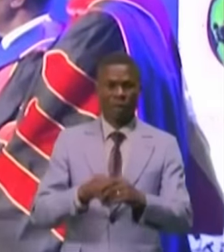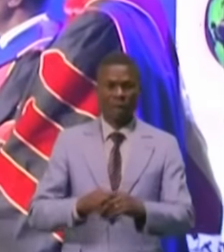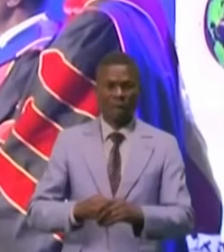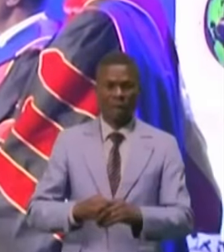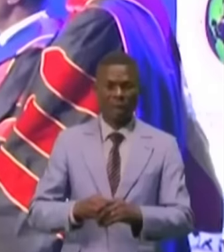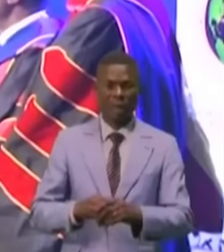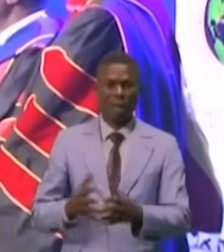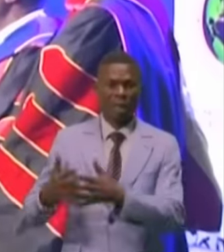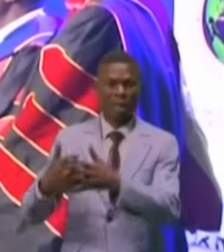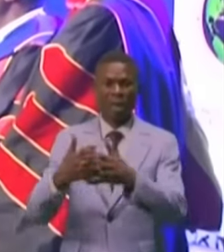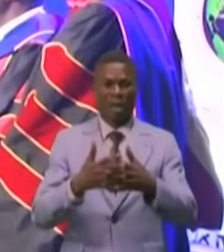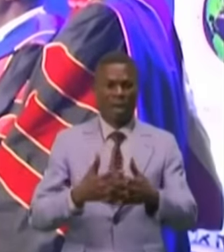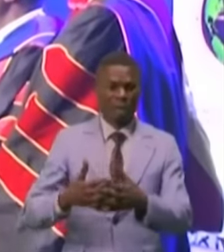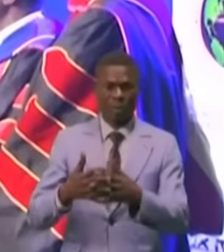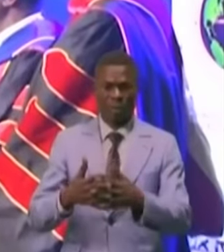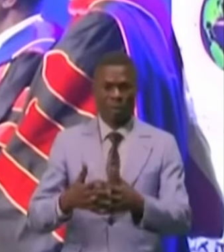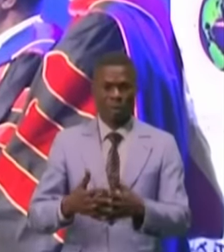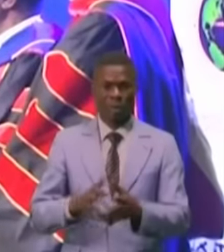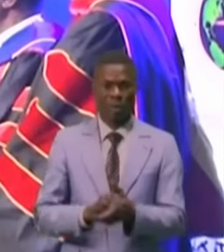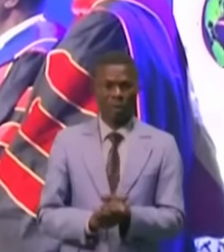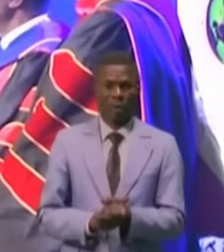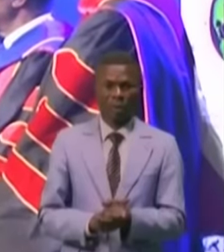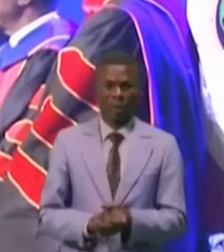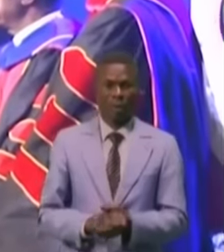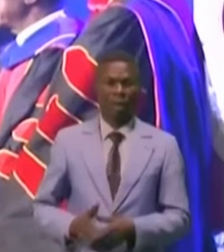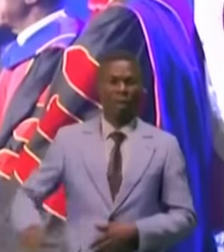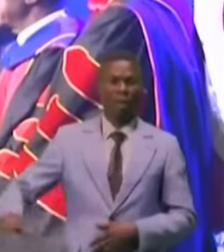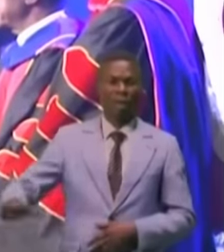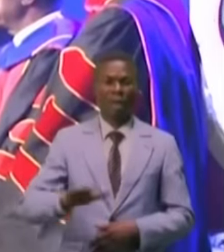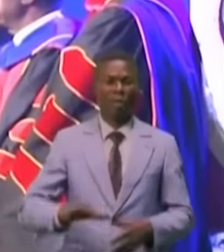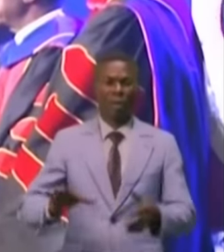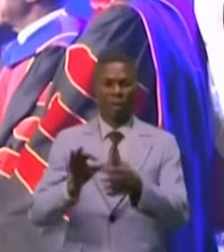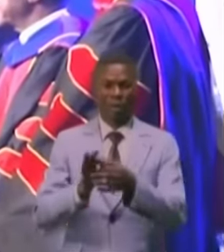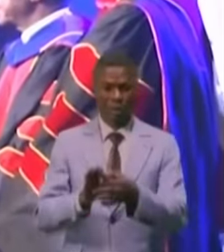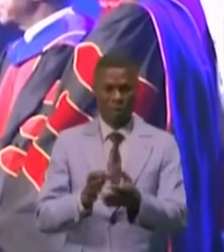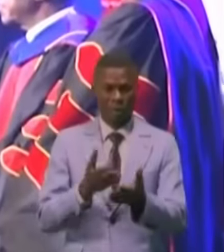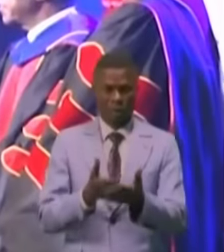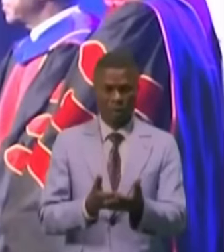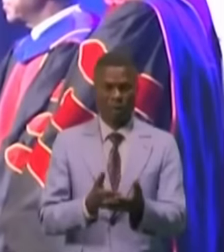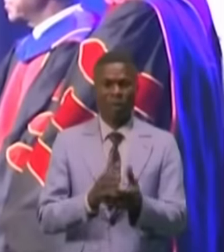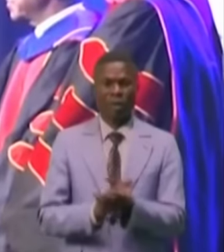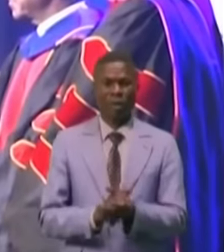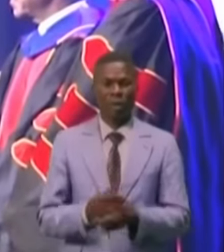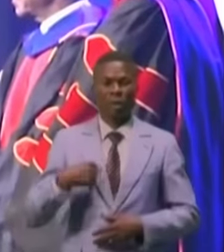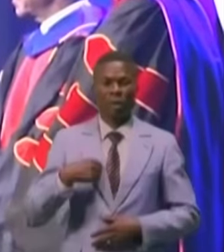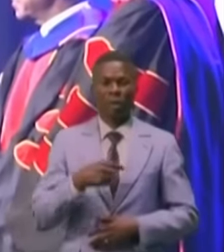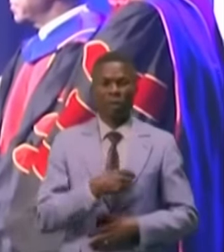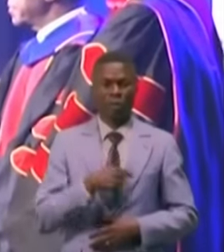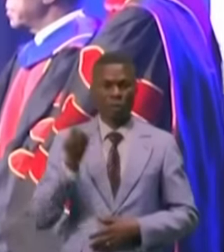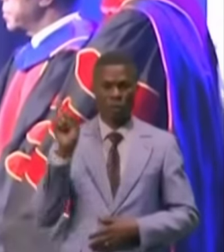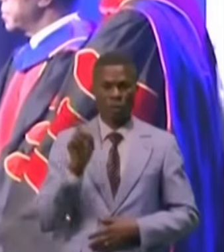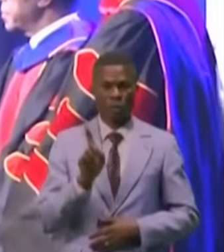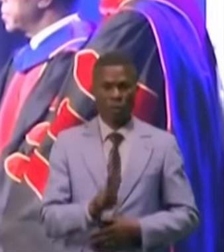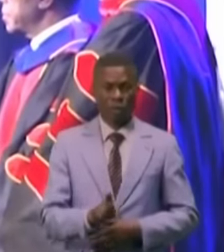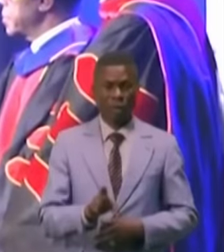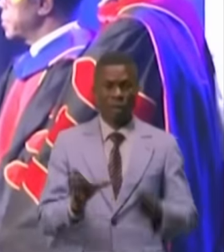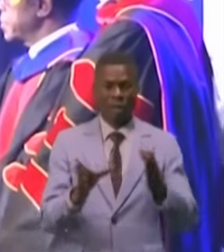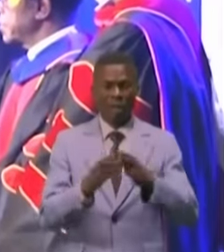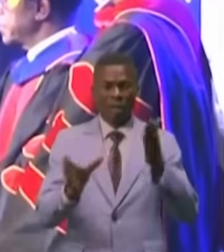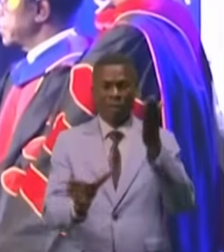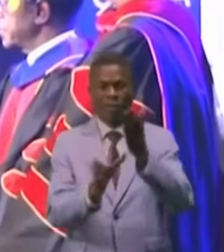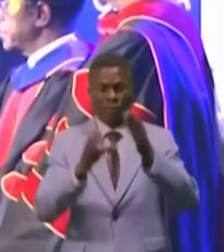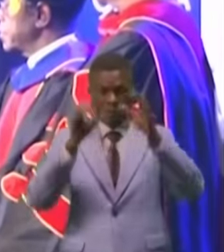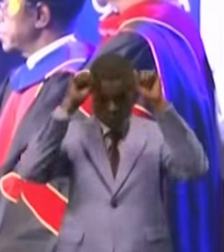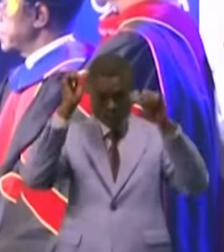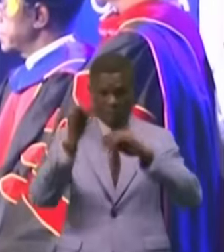dans l'État de Washington aux États-Unis, avec son vice-président international